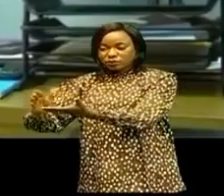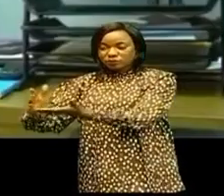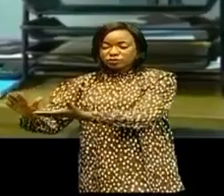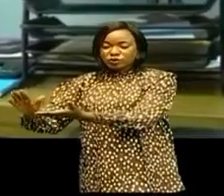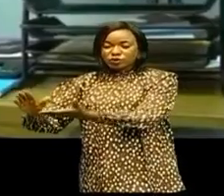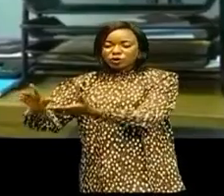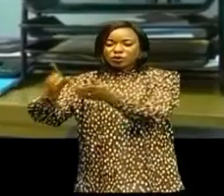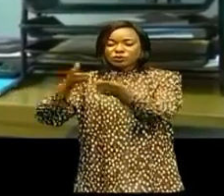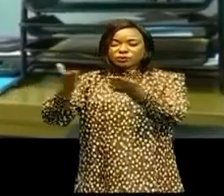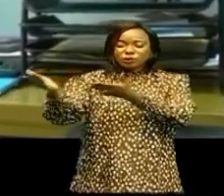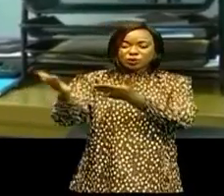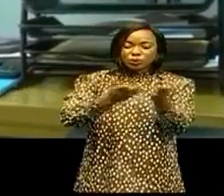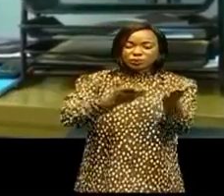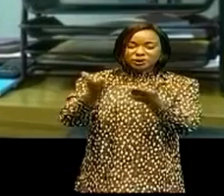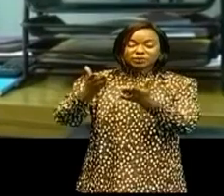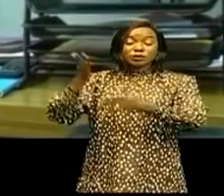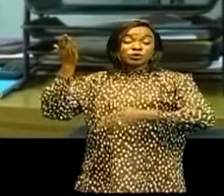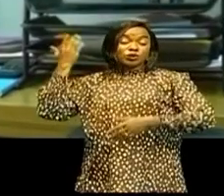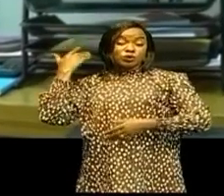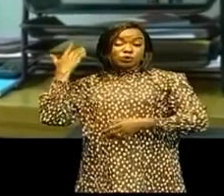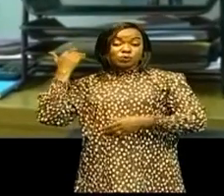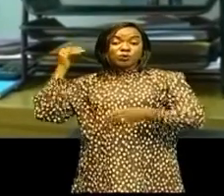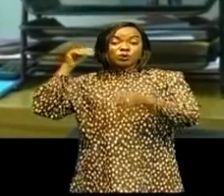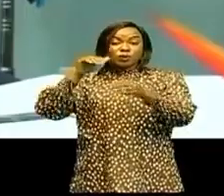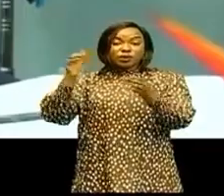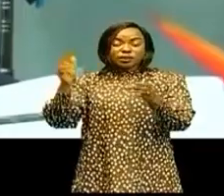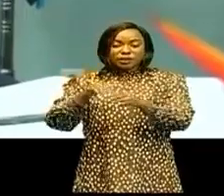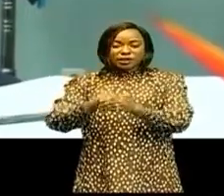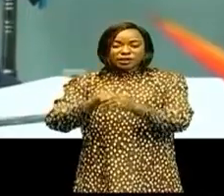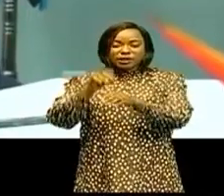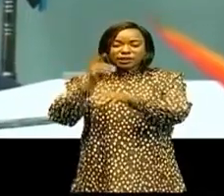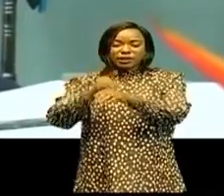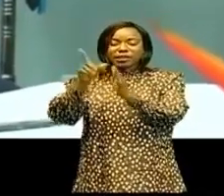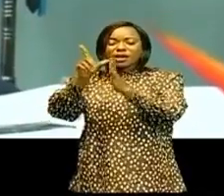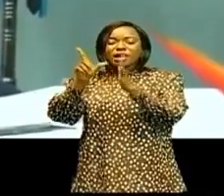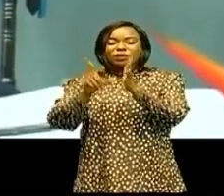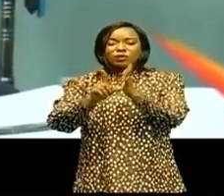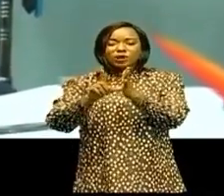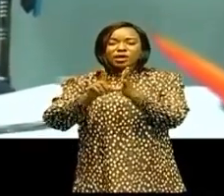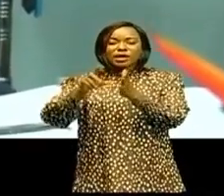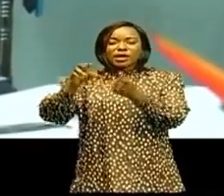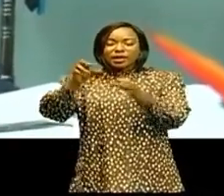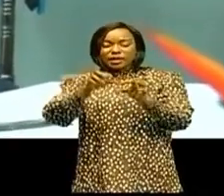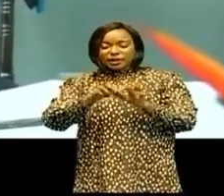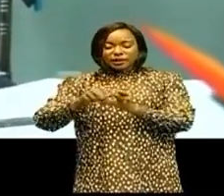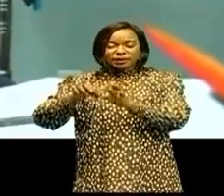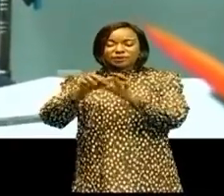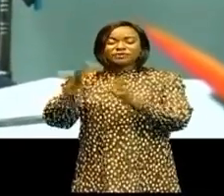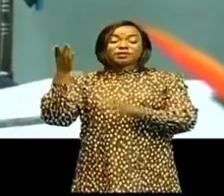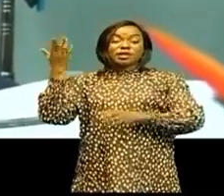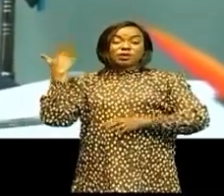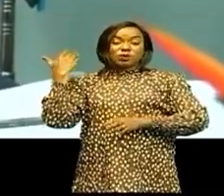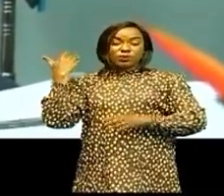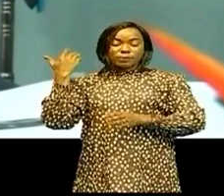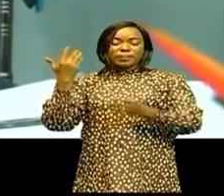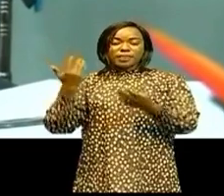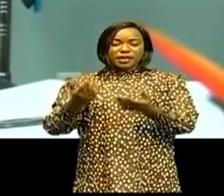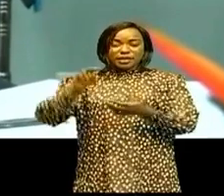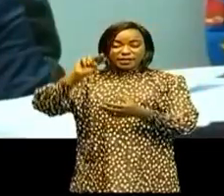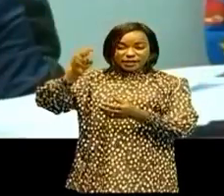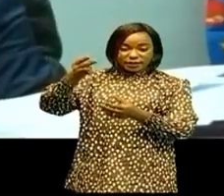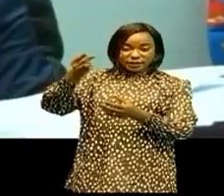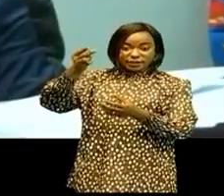et de commercialisation de l'eau dans les conditions fixées par la loi relative à l'eau. Le second